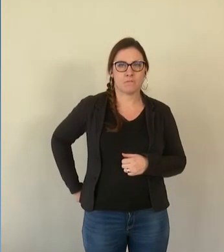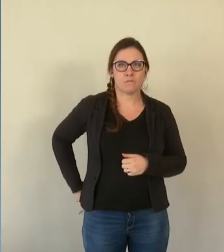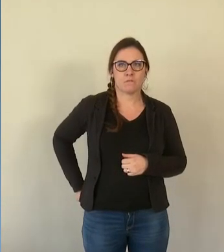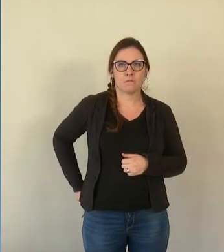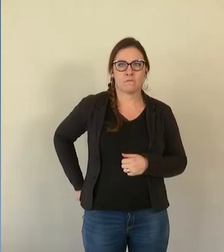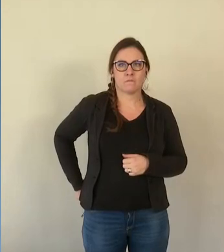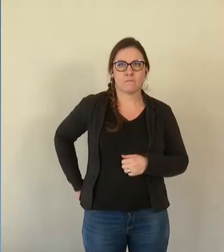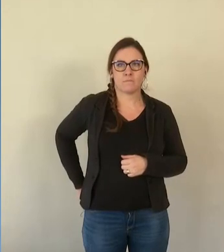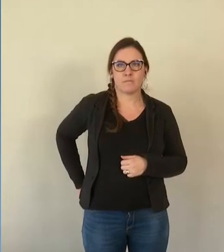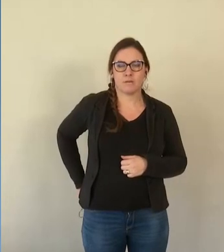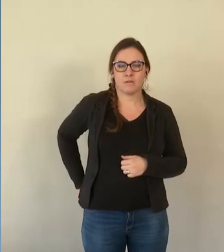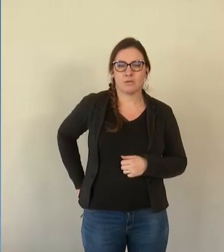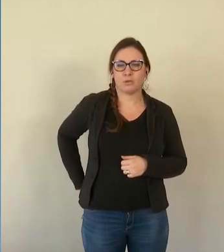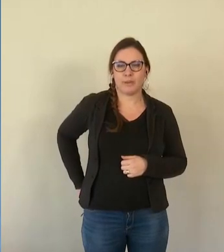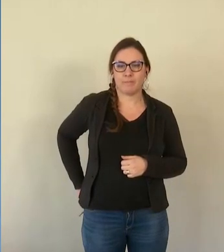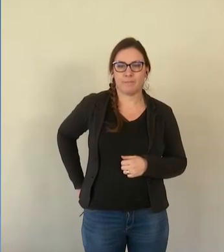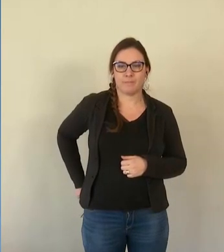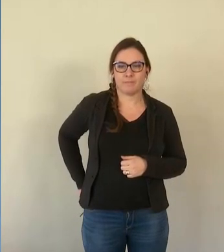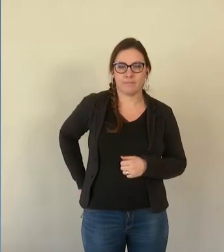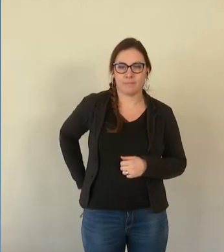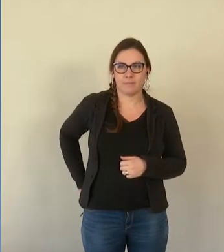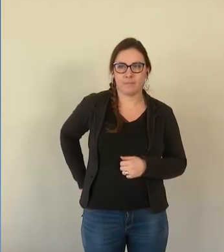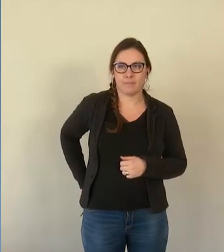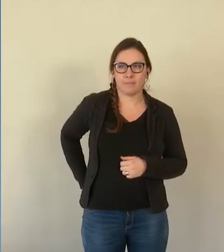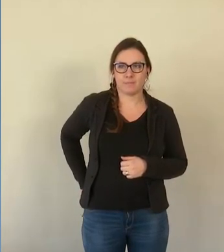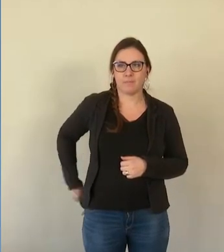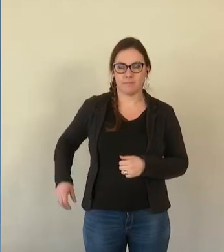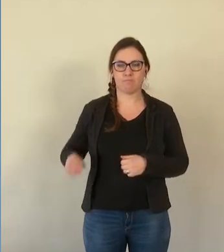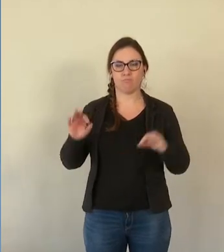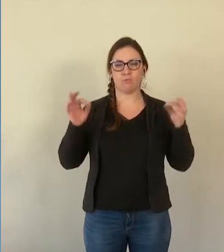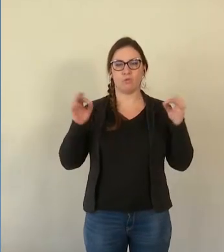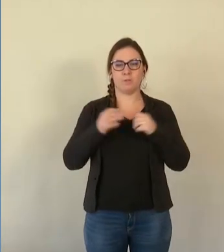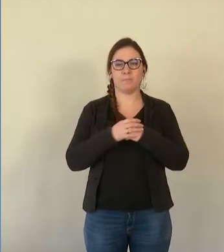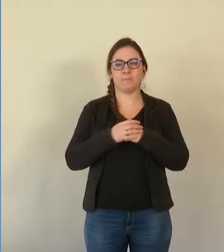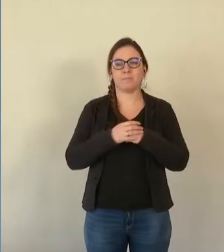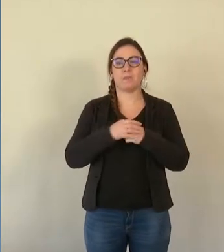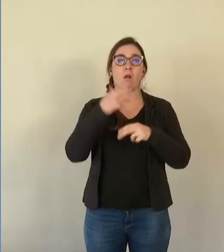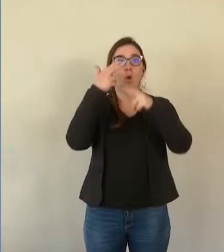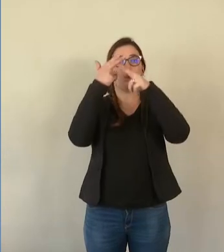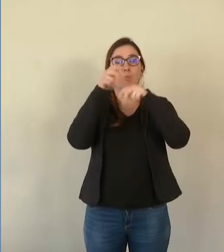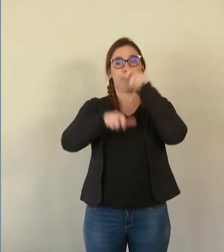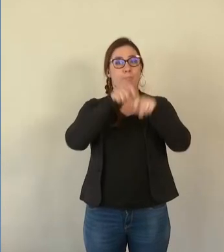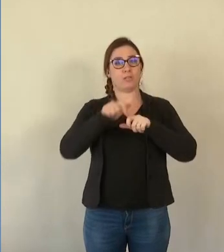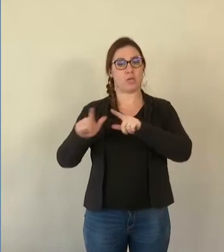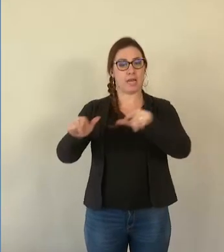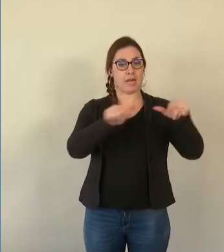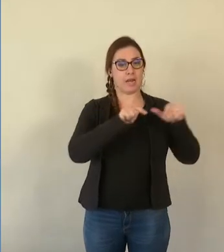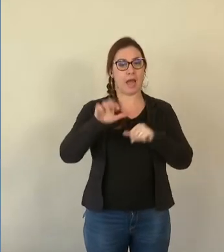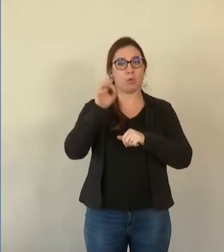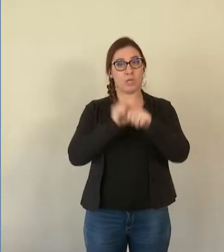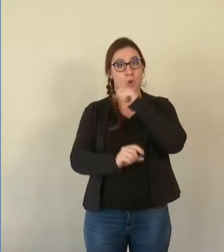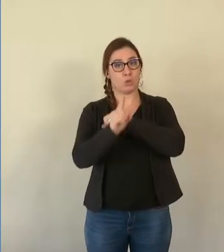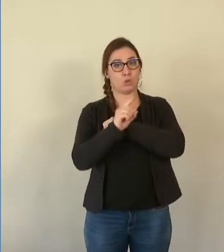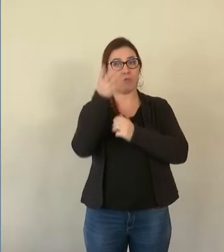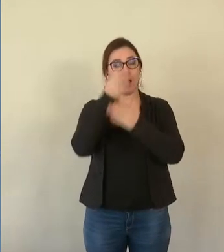c'est bon merci Monsieur le Maire Anou chagopian Maxence